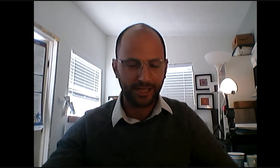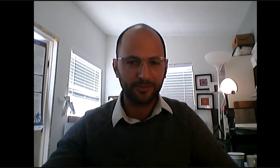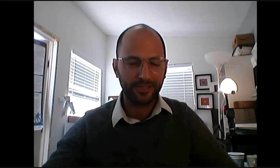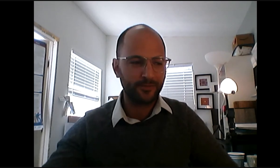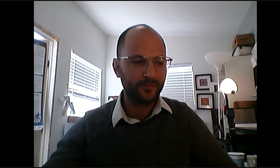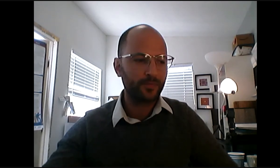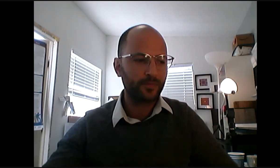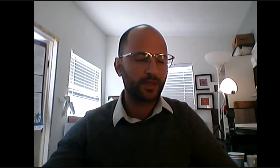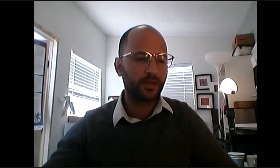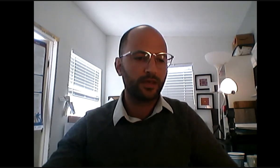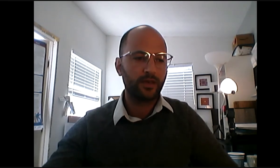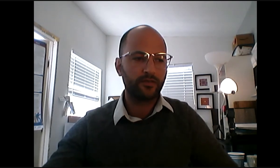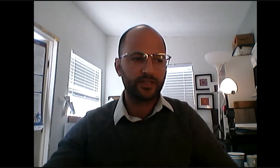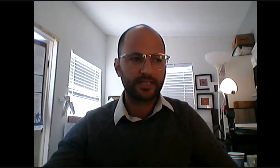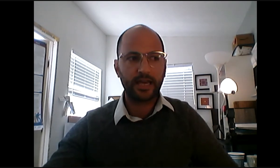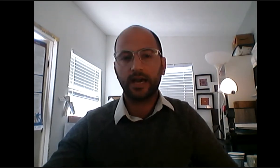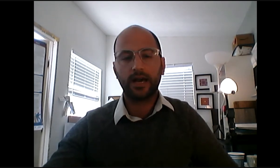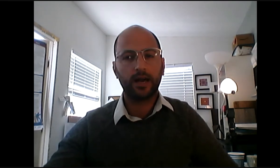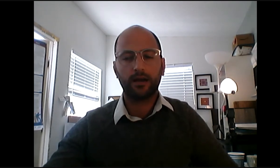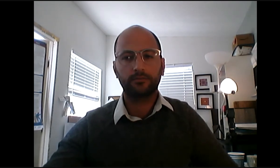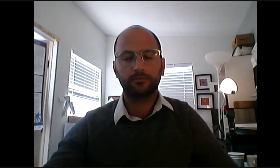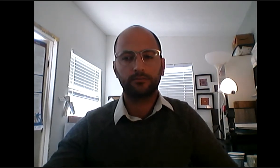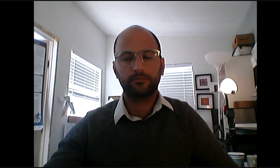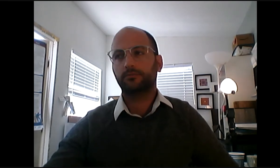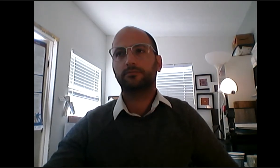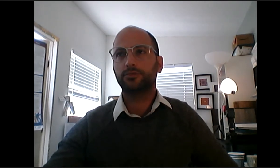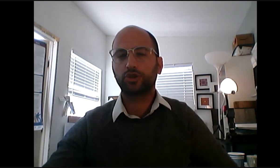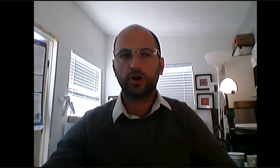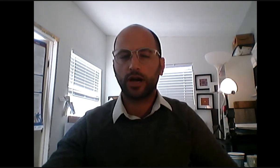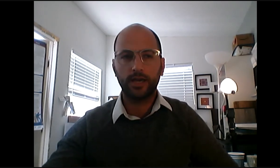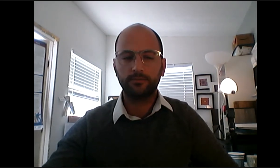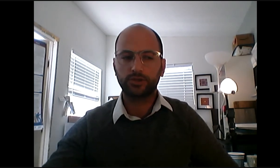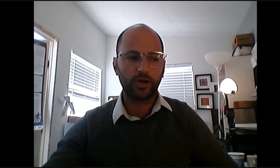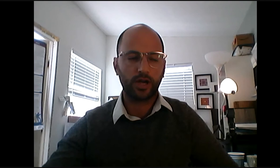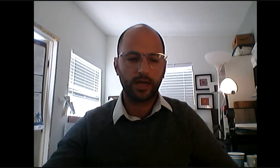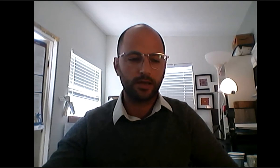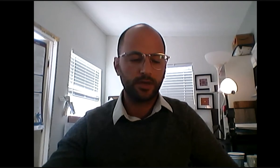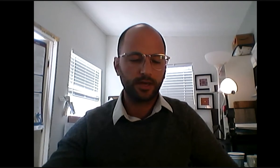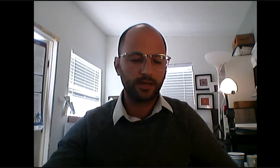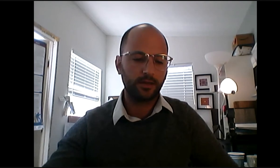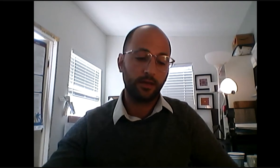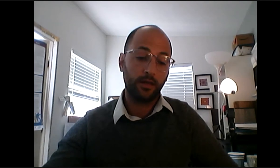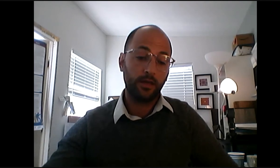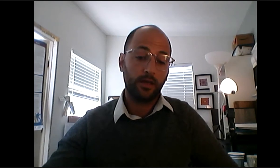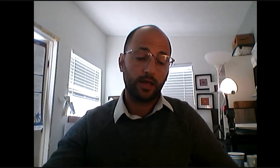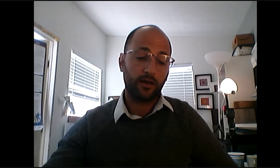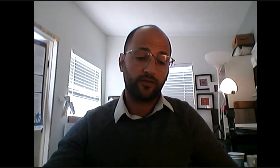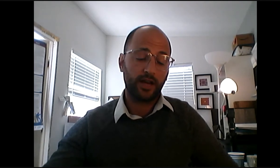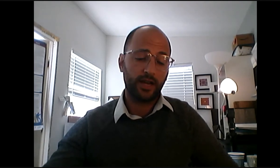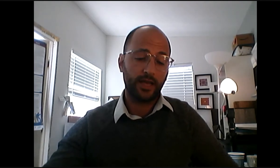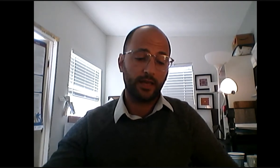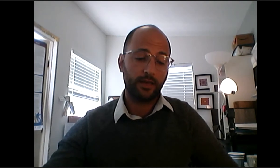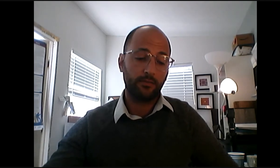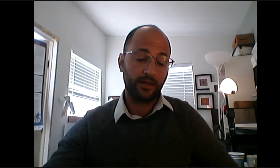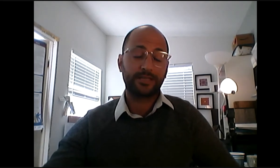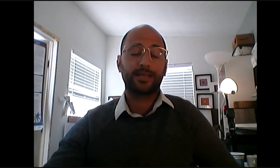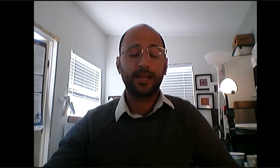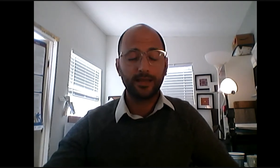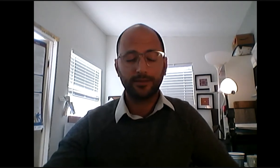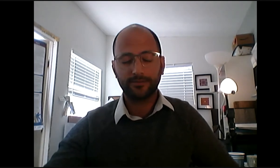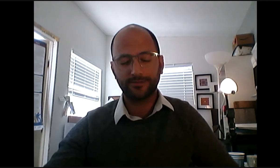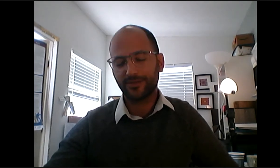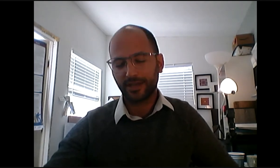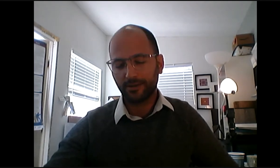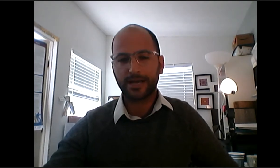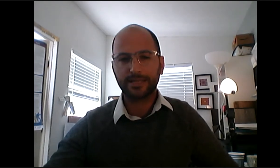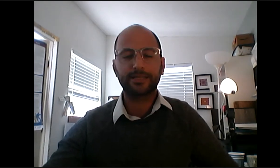מהחברה שאני הקמתי. וזה היה שוק חיים, שוק חיי בערך, אבל